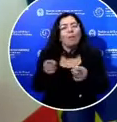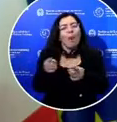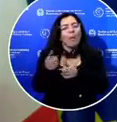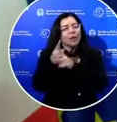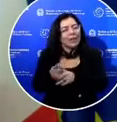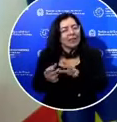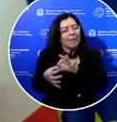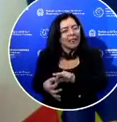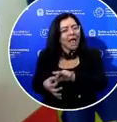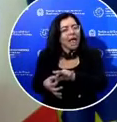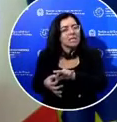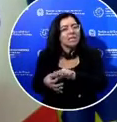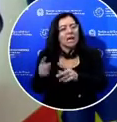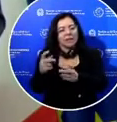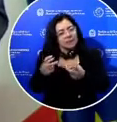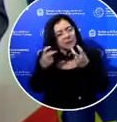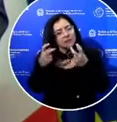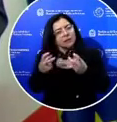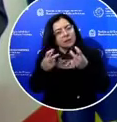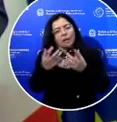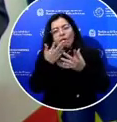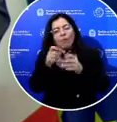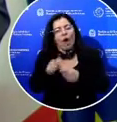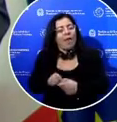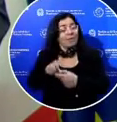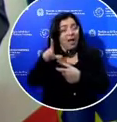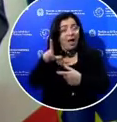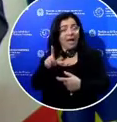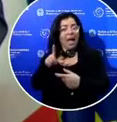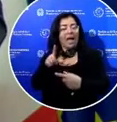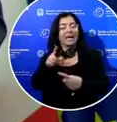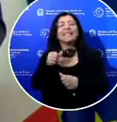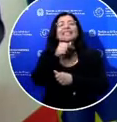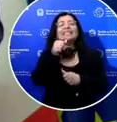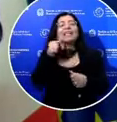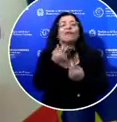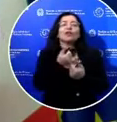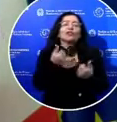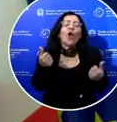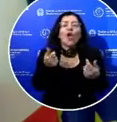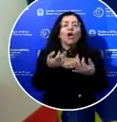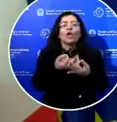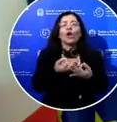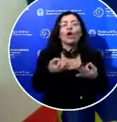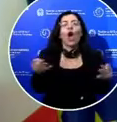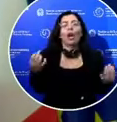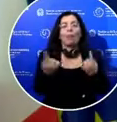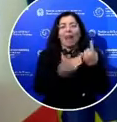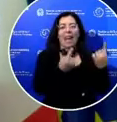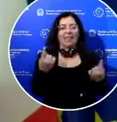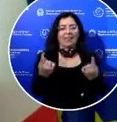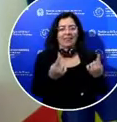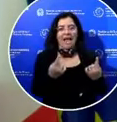fatica sta provando a uscirne o ne è uscito, ha bisogno di normalità. E allora, se mi sembra il capo di gabinetto ha